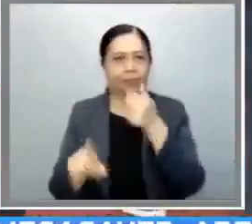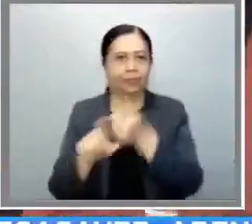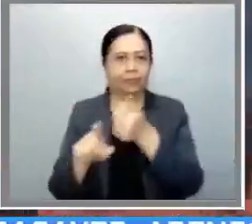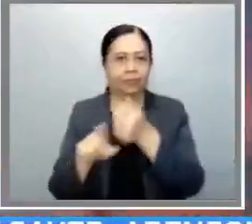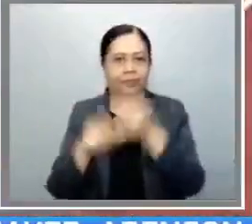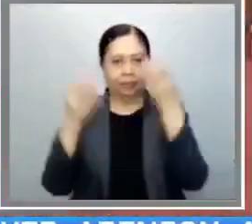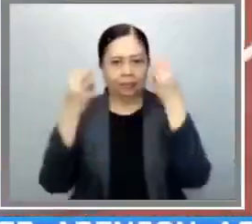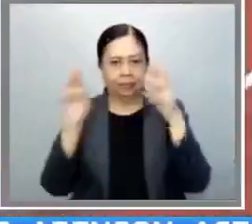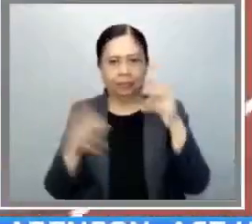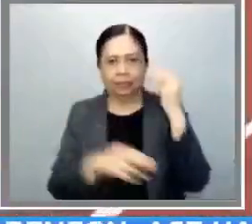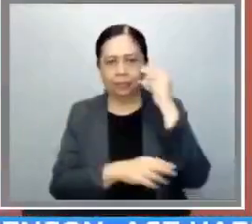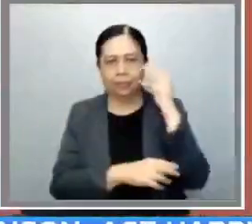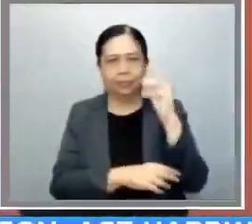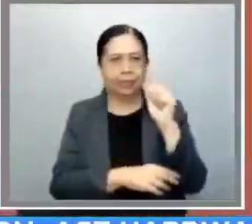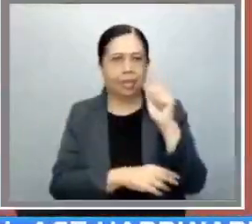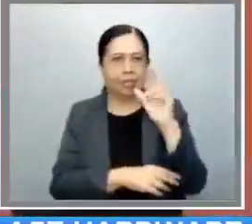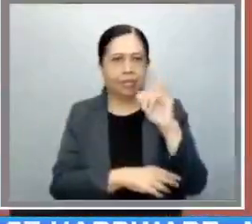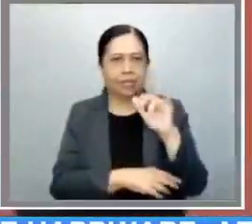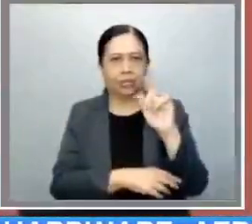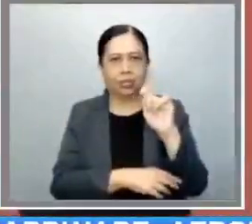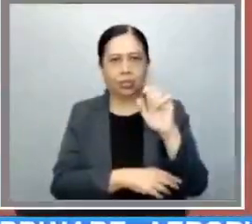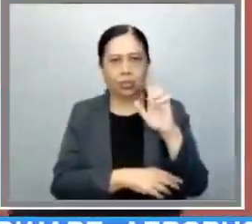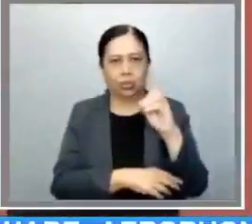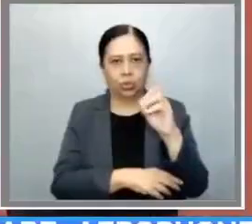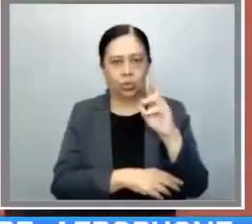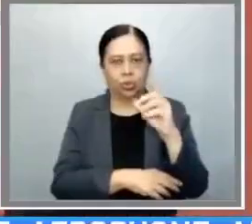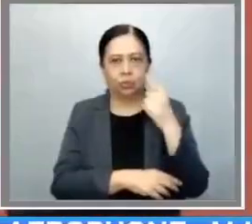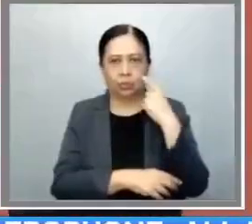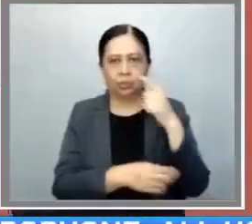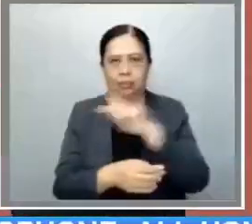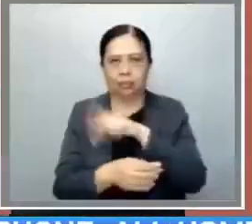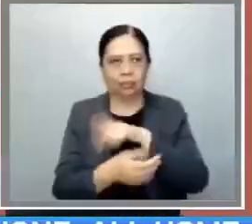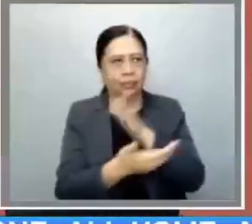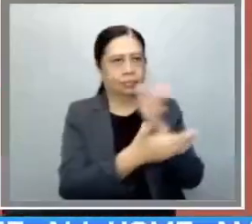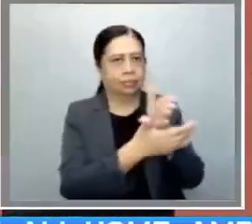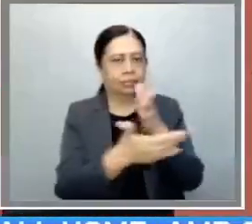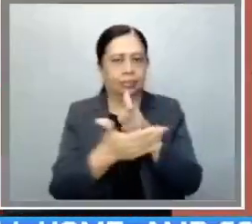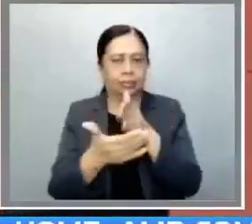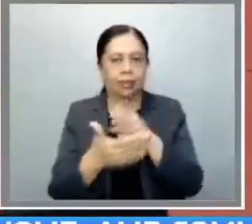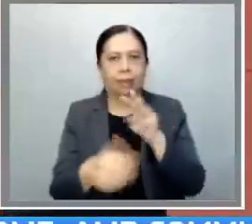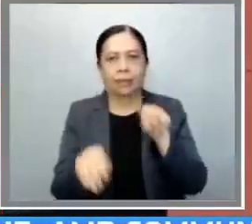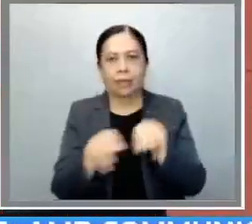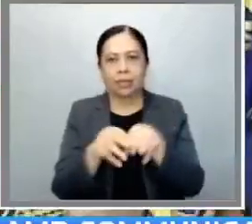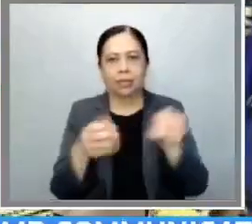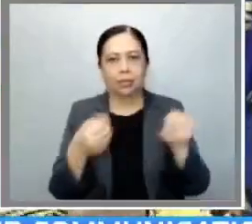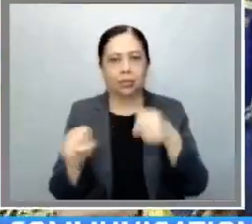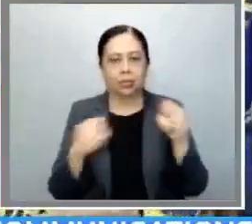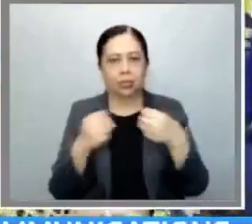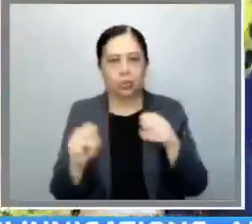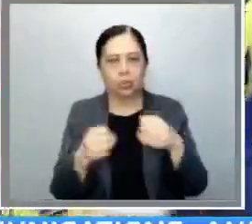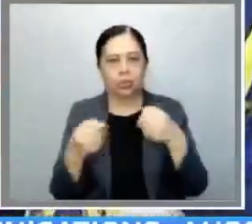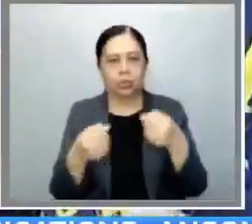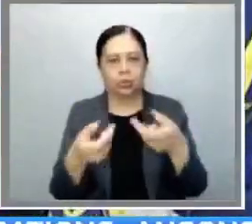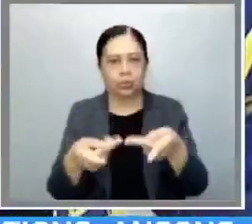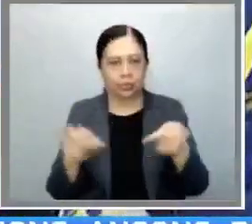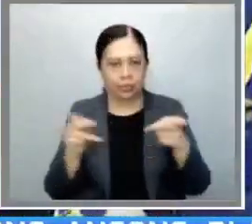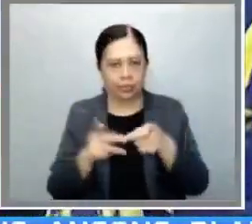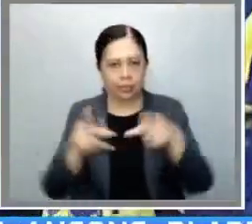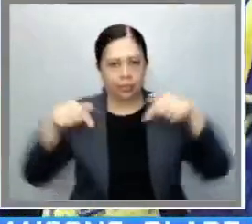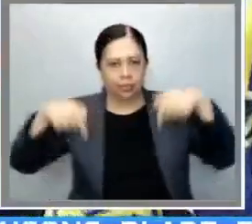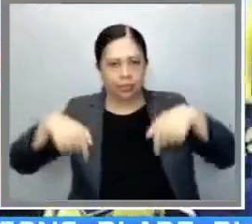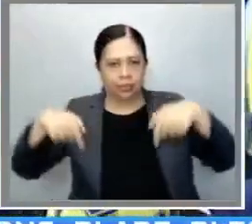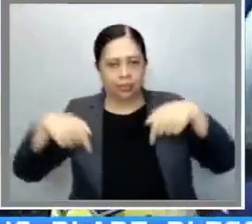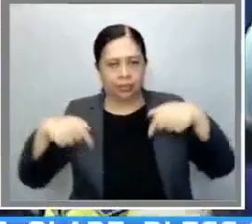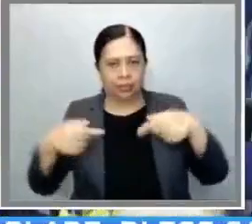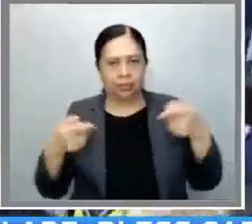Marcy Chodoro. Kanina, personal and inspection ni Chodoro ang Marikina Sports Complex kung saan tayo naroon ngayon, Rafi, ano? Dito gaganapin ang mga